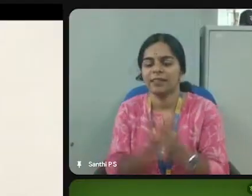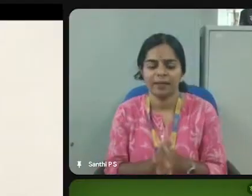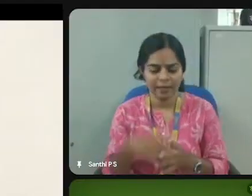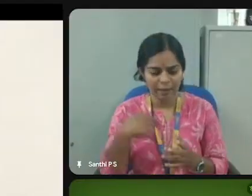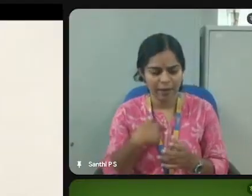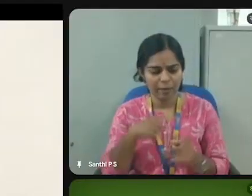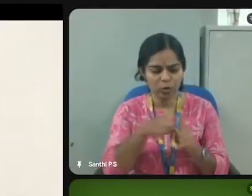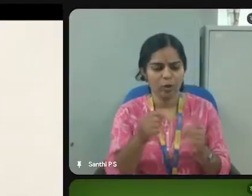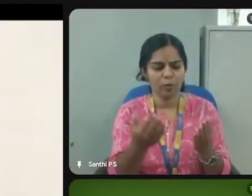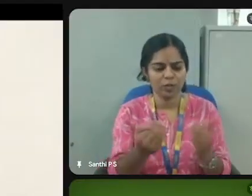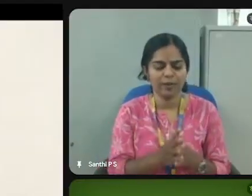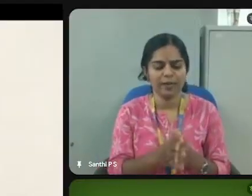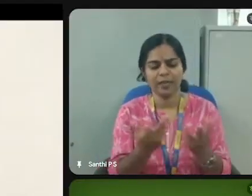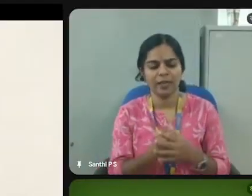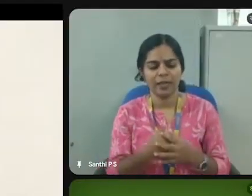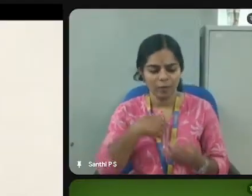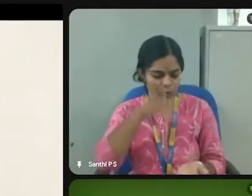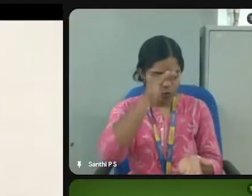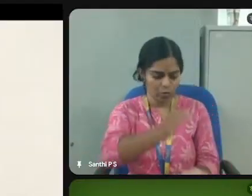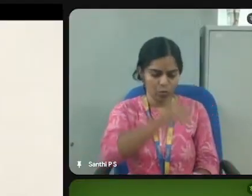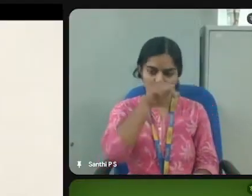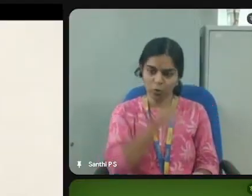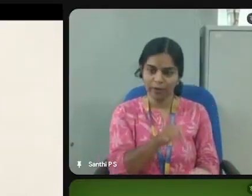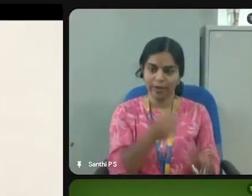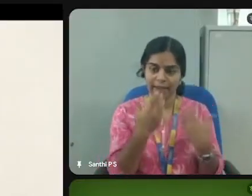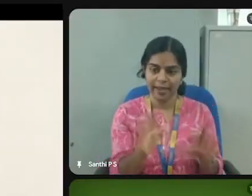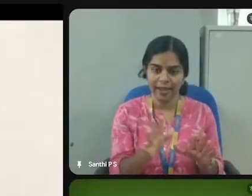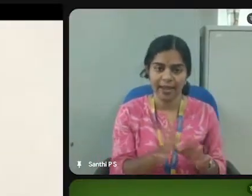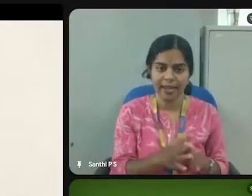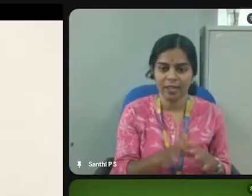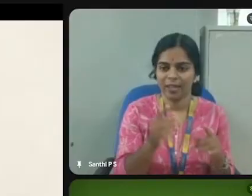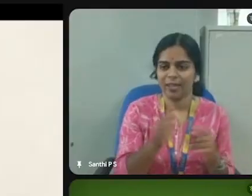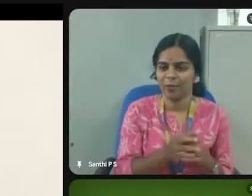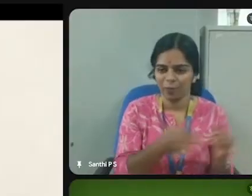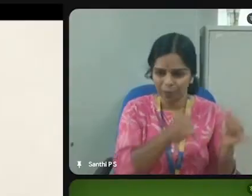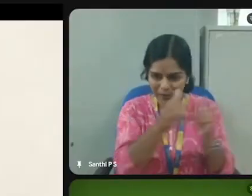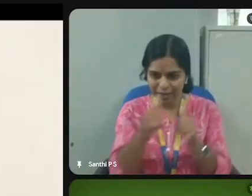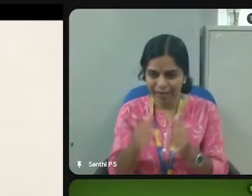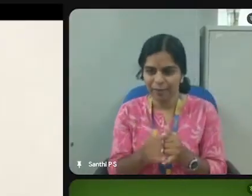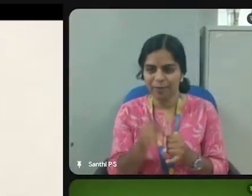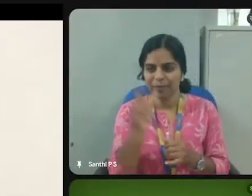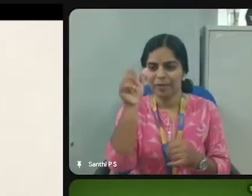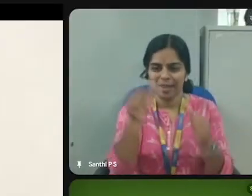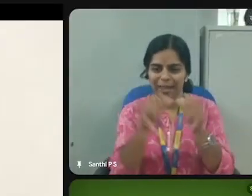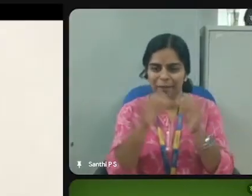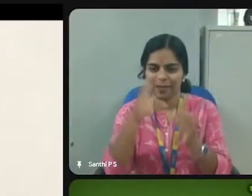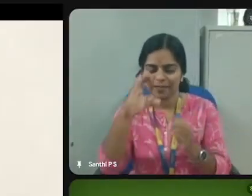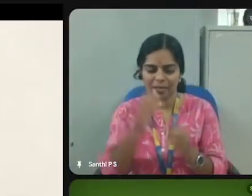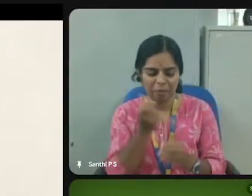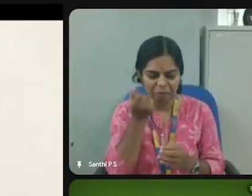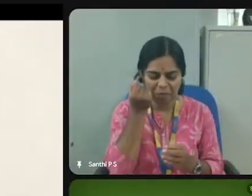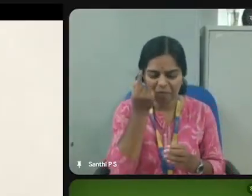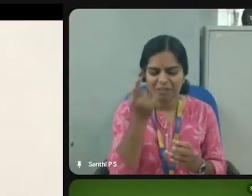നമ്മളിപ്പോൾ ചെയ്യാൻ പറ്റുന്നത് എന്തൊക്കെയാന്ന് ചോദിച്ചാൽ, ഇപ്പോൾ കുട്ടിക്ക് എന്തെങ്കിലും ഫോണിക്സോ അങ്ങനെ അവർക്ക് ആ ലെറ്റേഴ്സ് അറിയാൻ പറ്റുന്നില്ലെങ്കിൽ നമുക്ക്